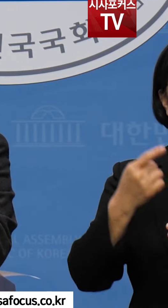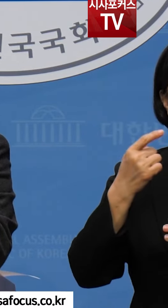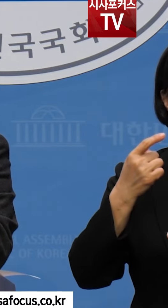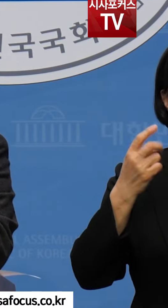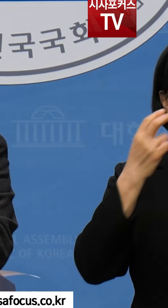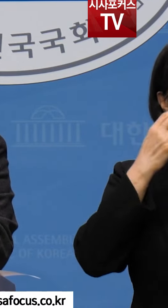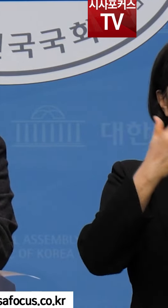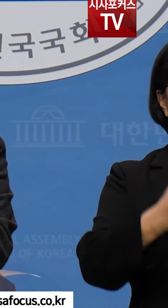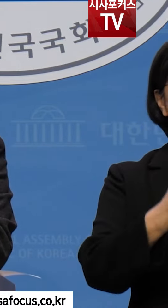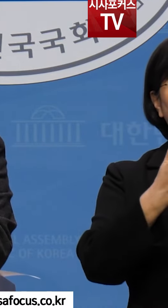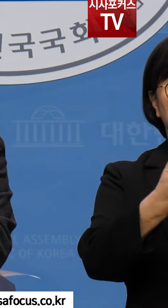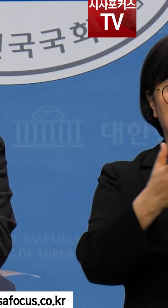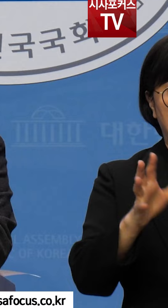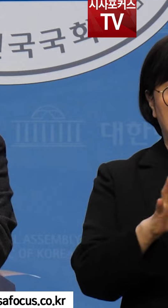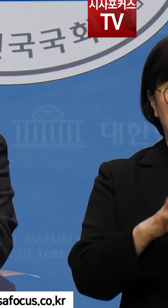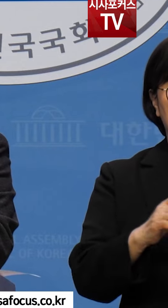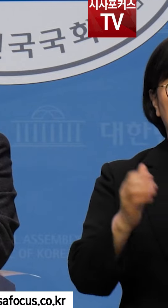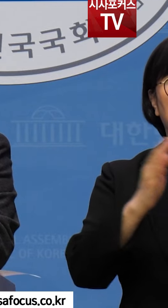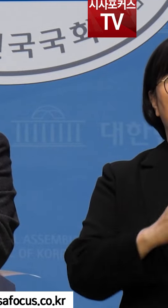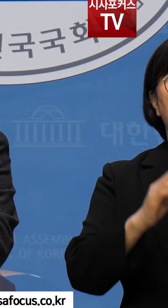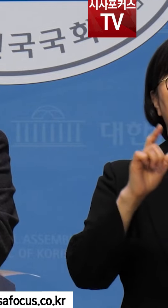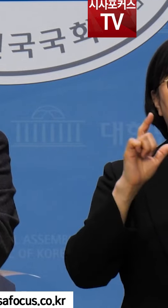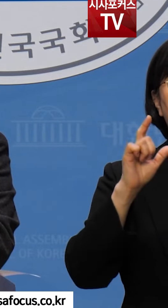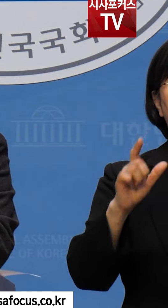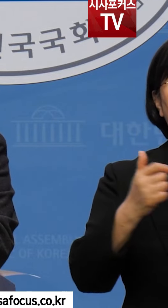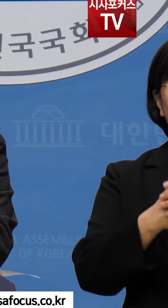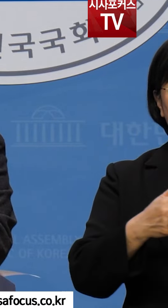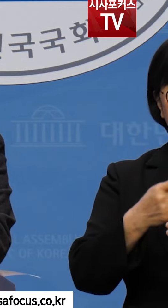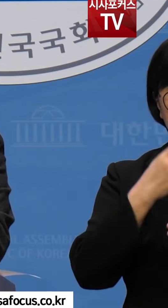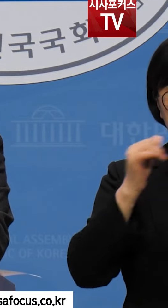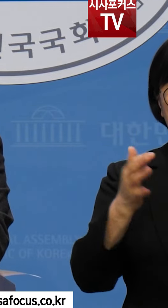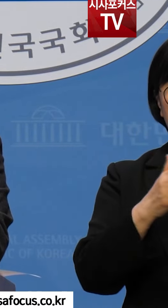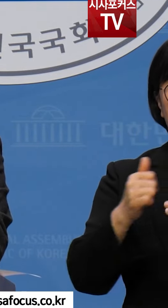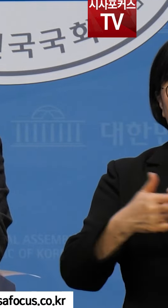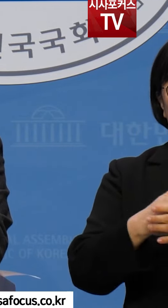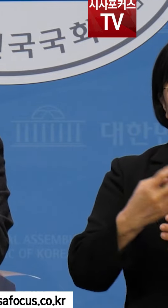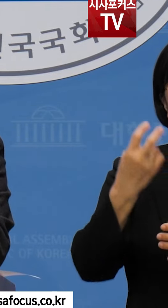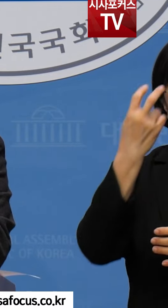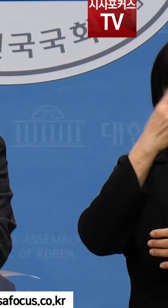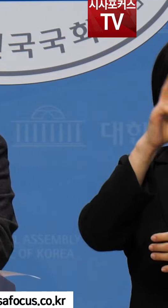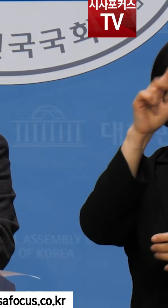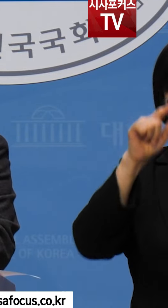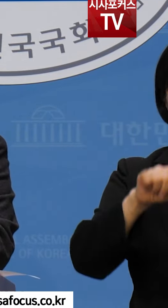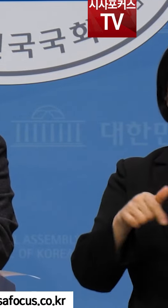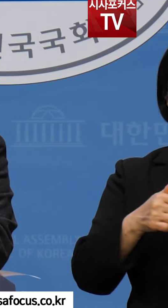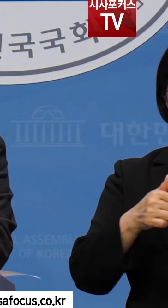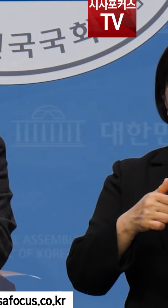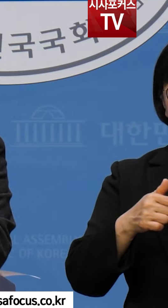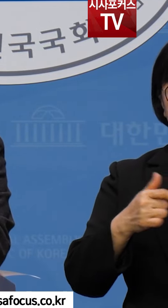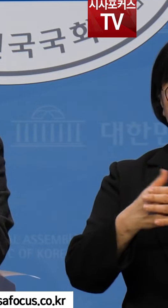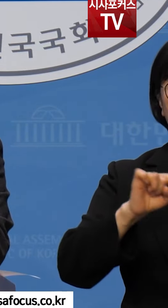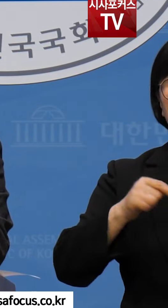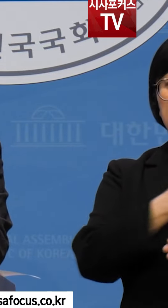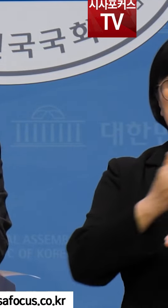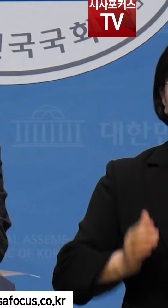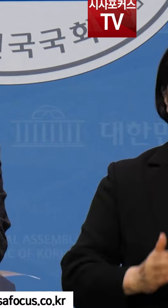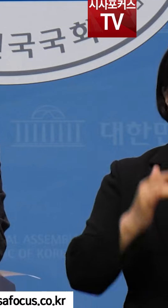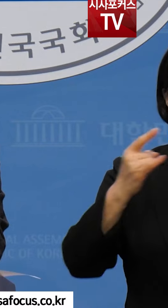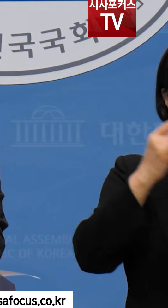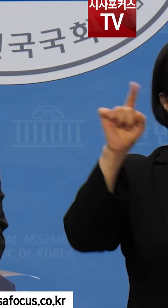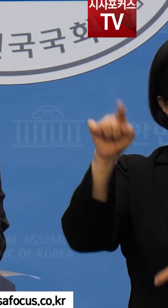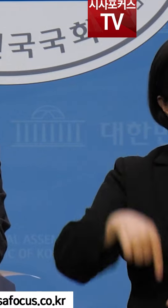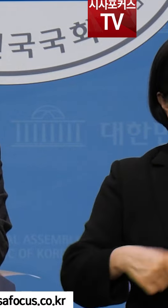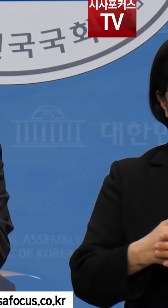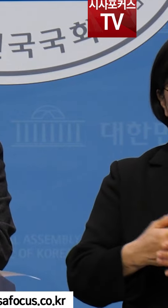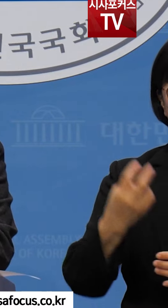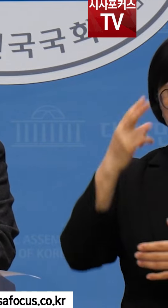소나무당도 그것을 공언하고 합약하고 있습니다. 정치검찰의 수사가 부당하고 과도함에도 프랑스에 자진귀국했고 또